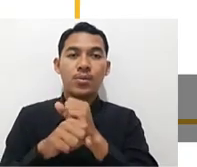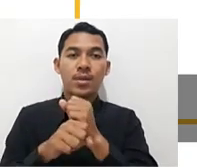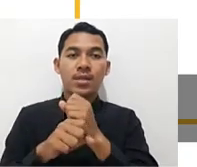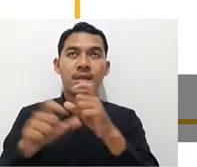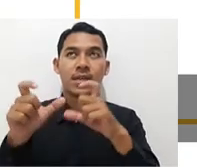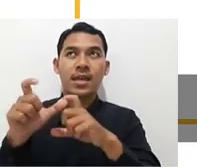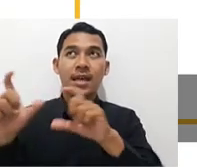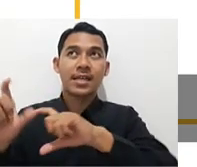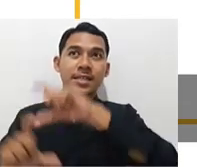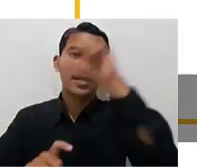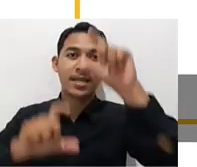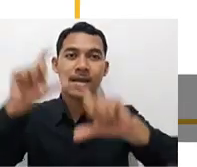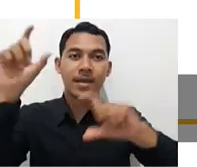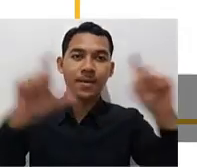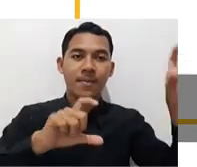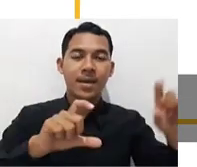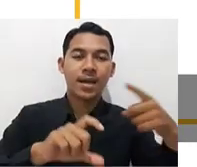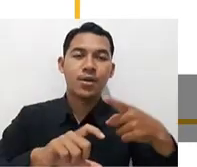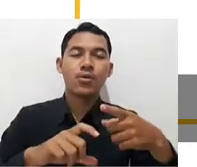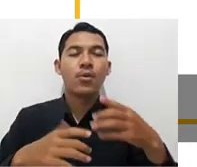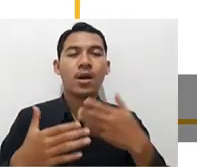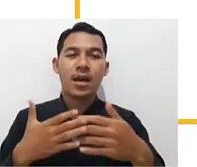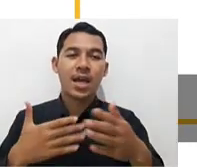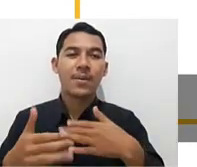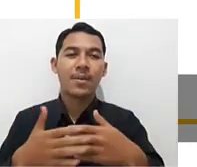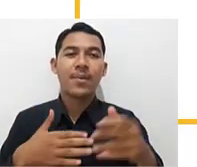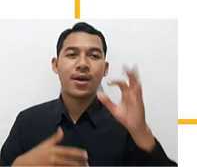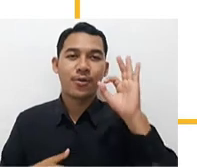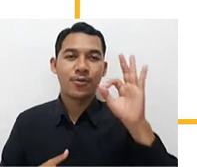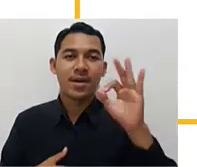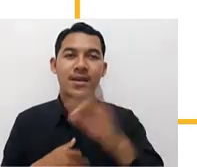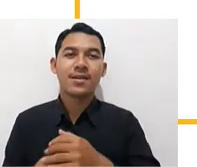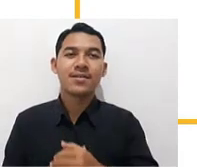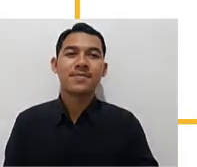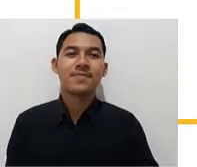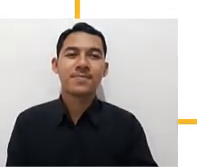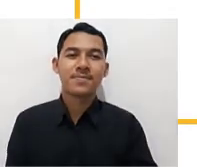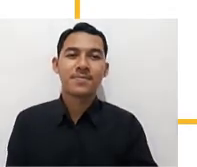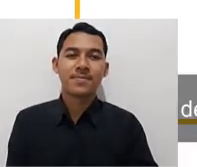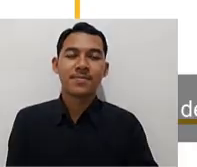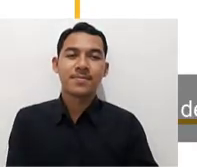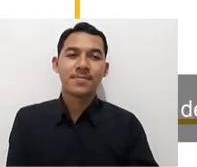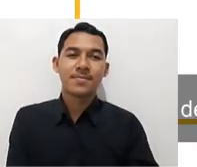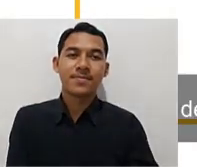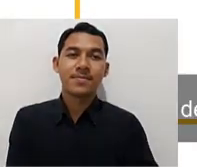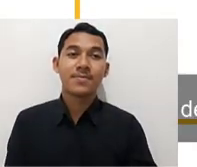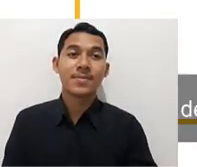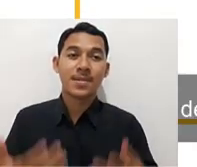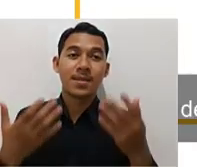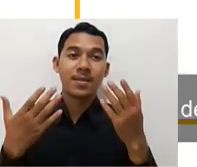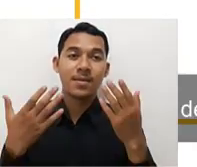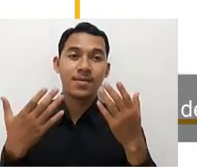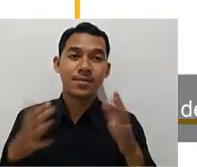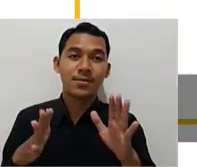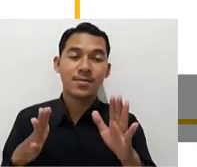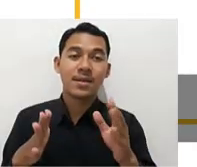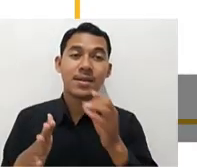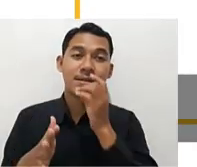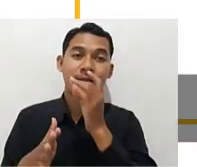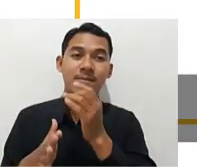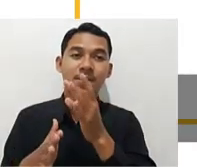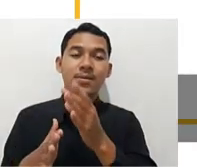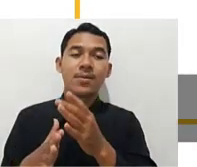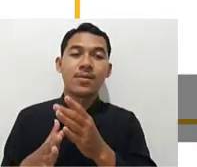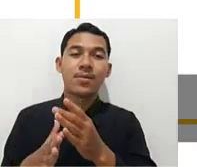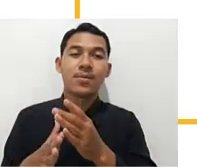skema penjelasannya gitu tuh ya silakan, it's okay gitu, nggak ada masalah. Oke. Ah, demikian mungkin yang dapat saya sampaikan, kurang